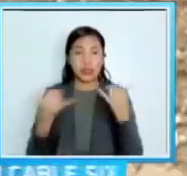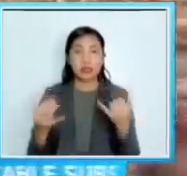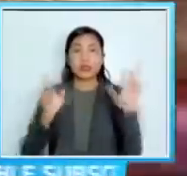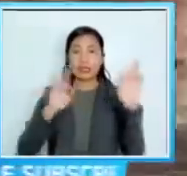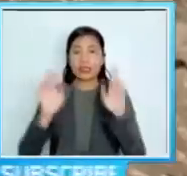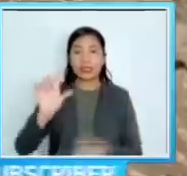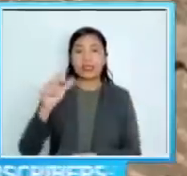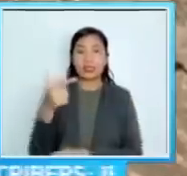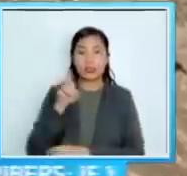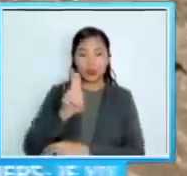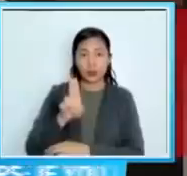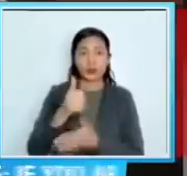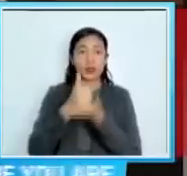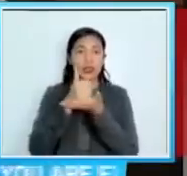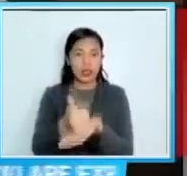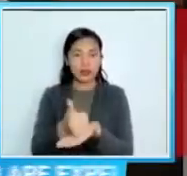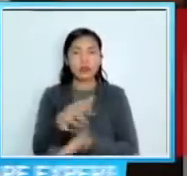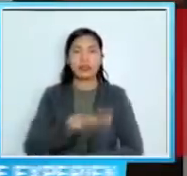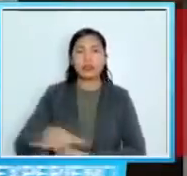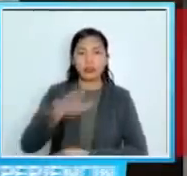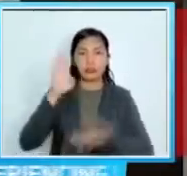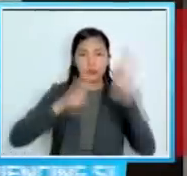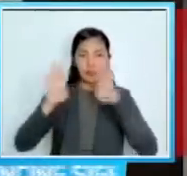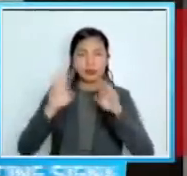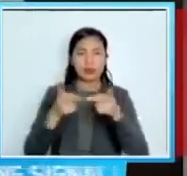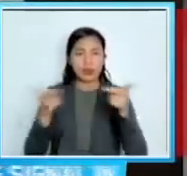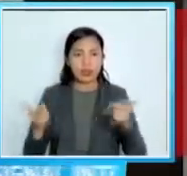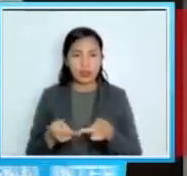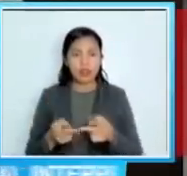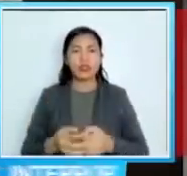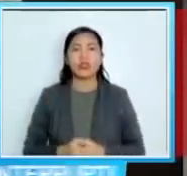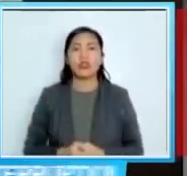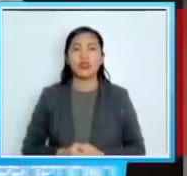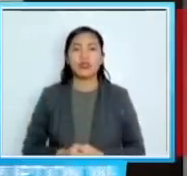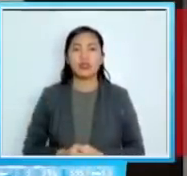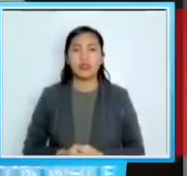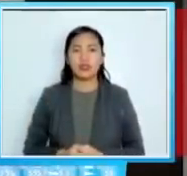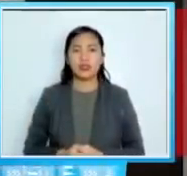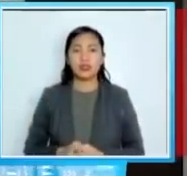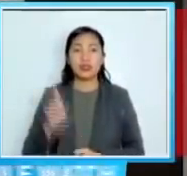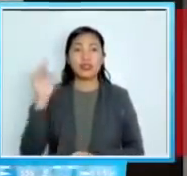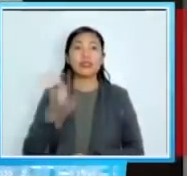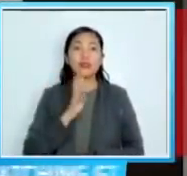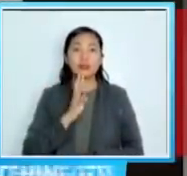na tugunan ang mga problema sa lugar. Butangan na lang yun o dugang pang mga kwan, kanang sigala ni mga